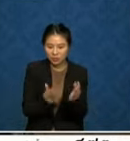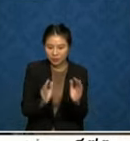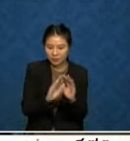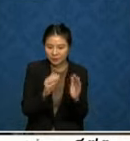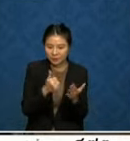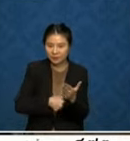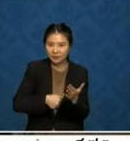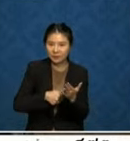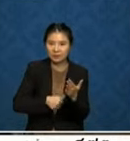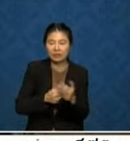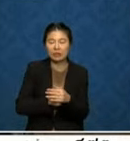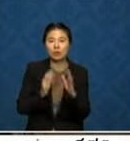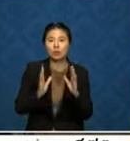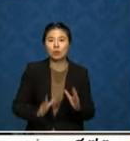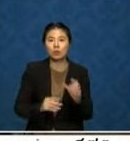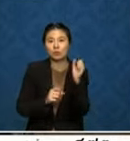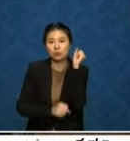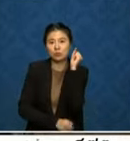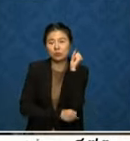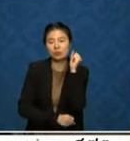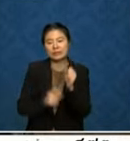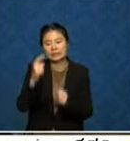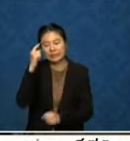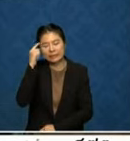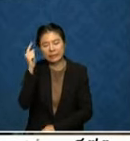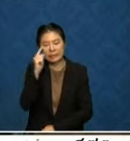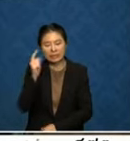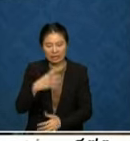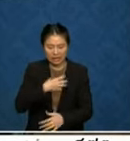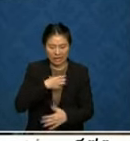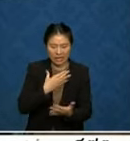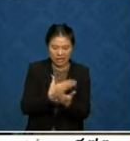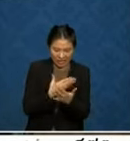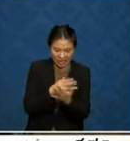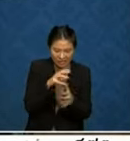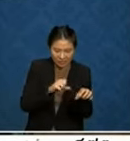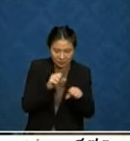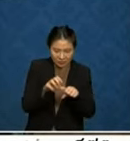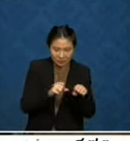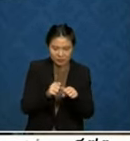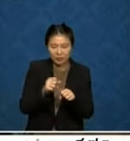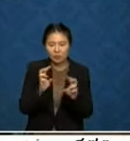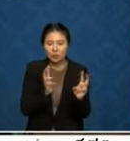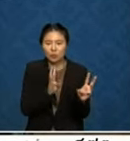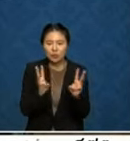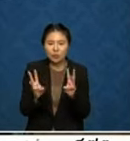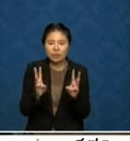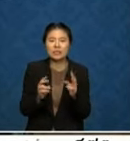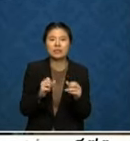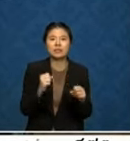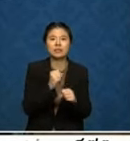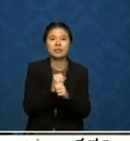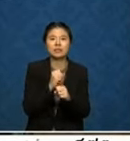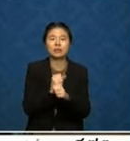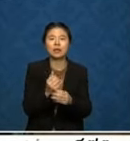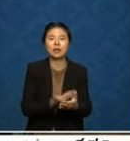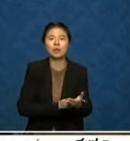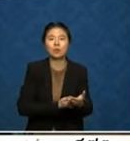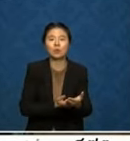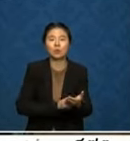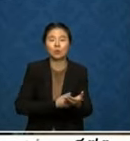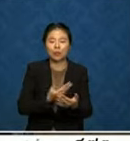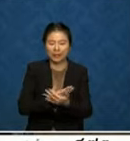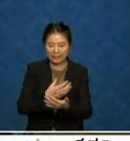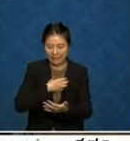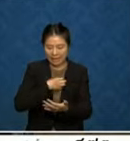หวังของคนจนคือการหารายได้ที่รวดเร็วจึงมีทางออกไม่มากนักเล่นหวยลงทุนที่ได้ผลตอบ